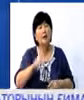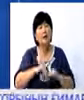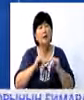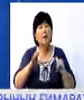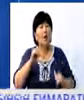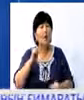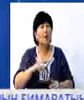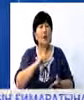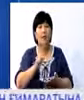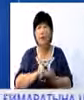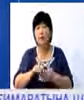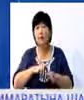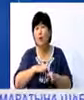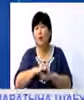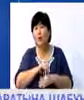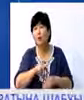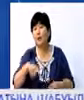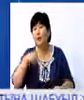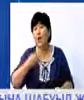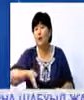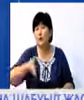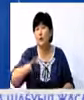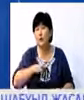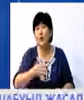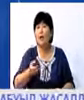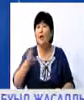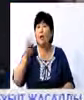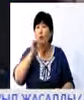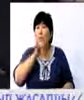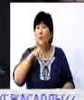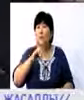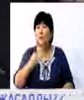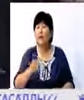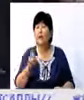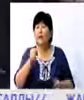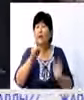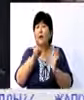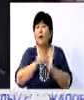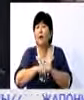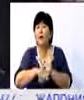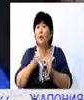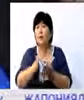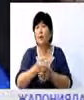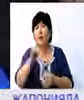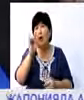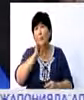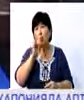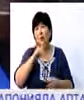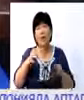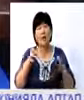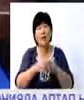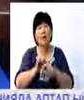мен әлеуметтік міндеттемелердің орындалу барысы сөз болды. Қара алтынның әлемдік нарықтағы бағасының төмендеуінен мұнай